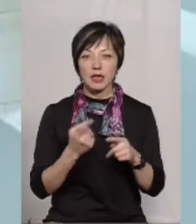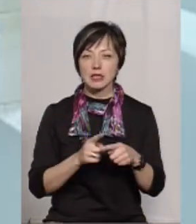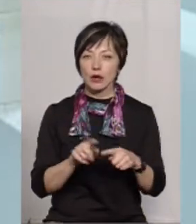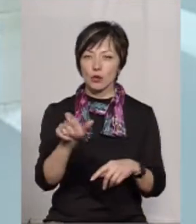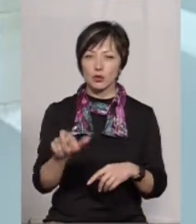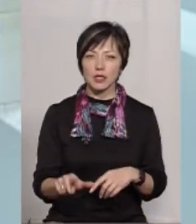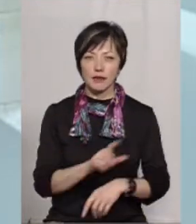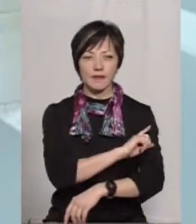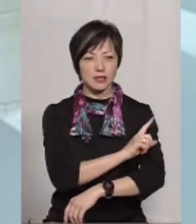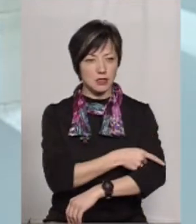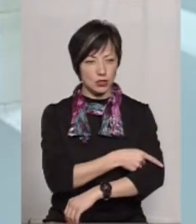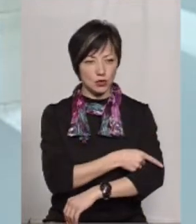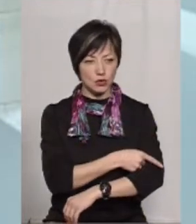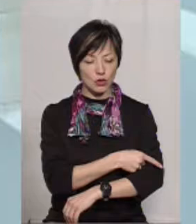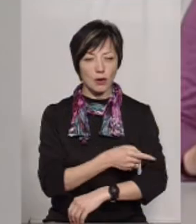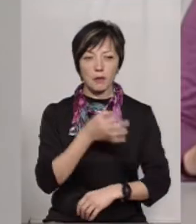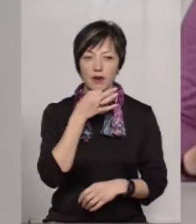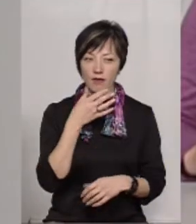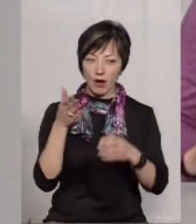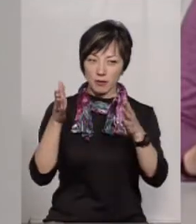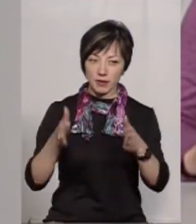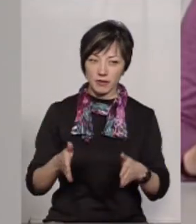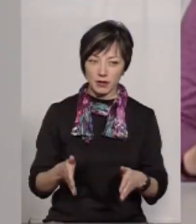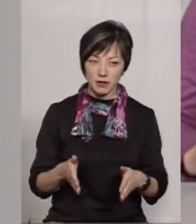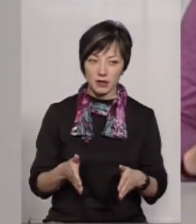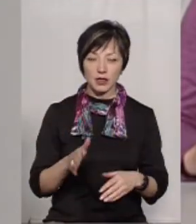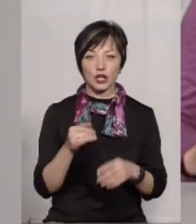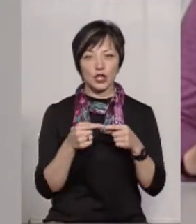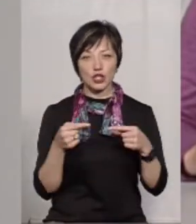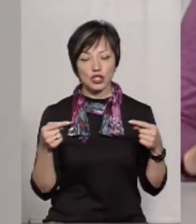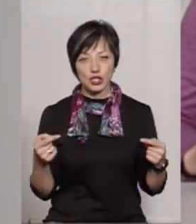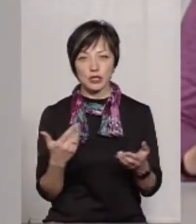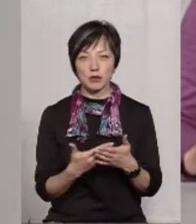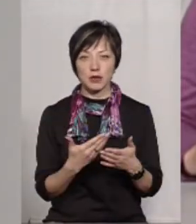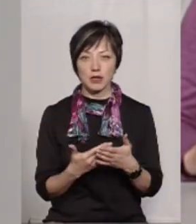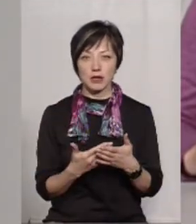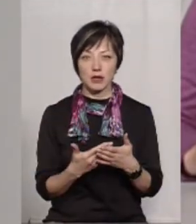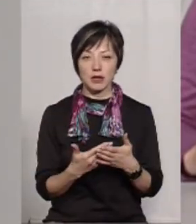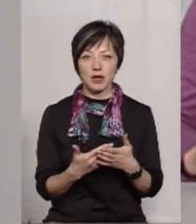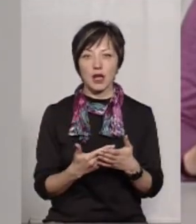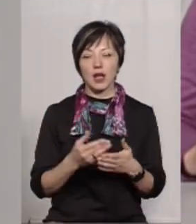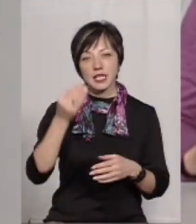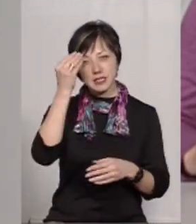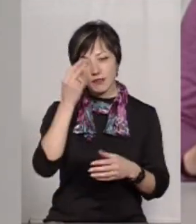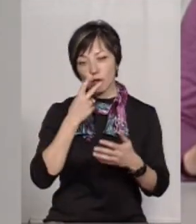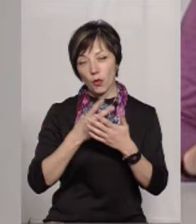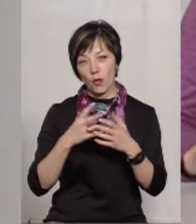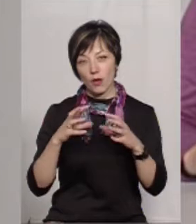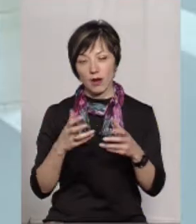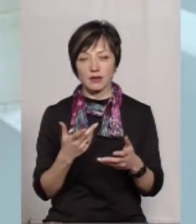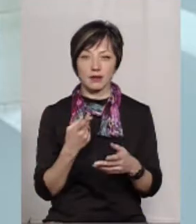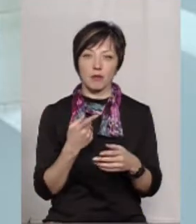людина не тільки фізично приваблива, а ще й інші речі, такі як інтелектуальна, світоглядна привабливість,